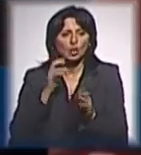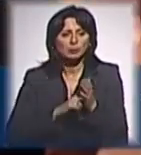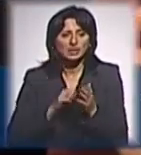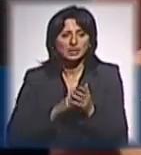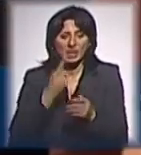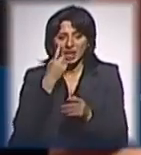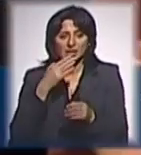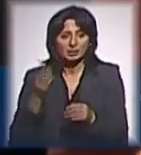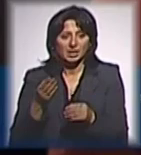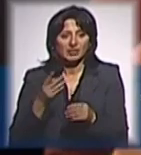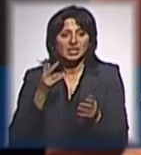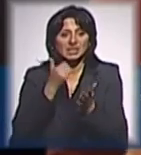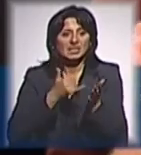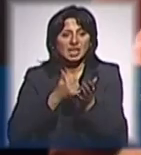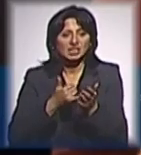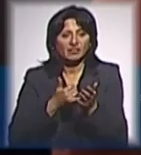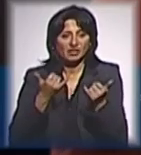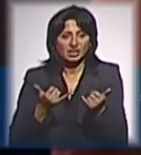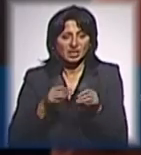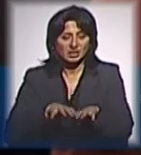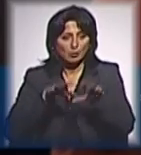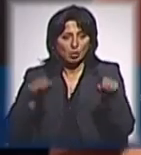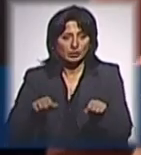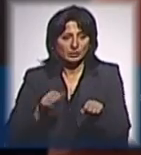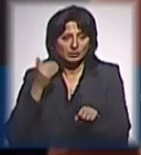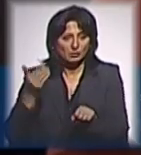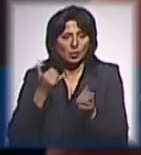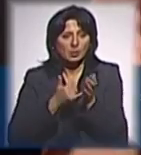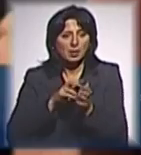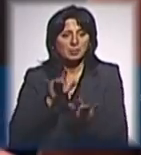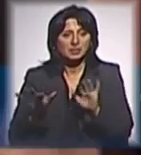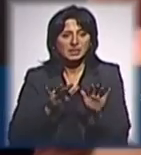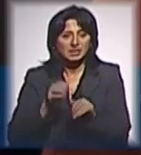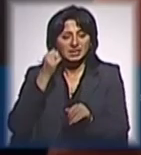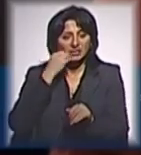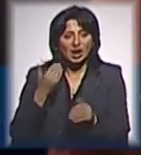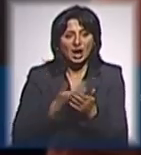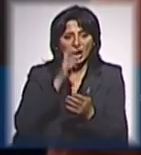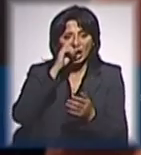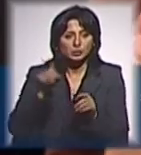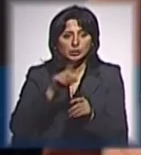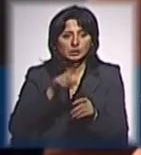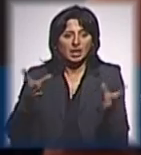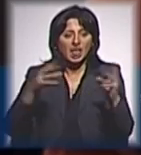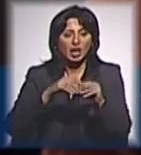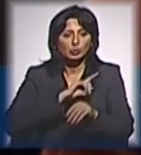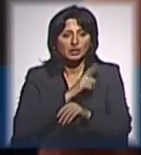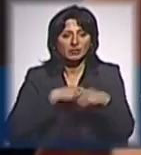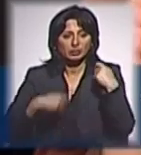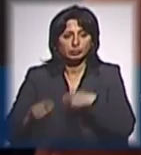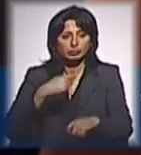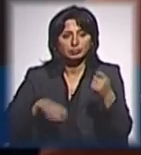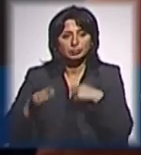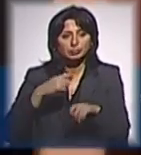მიზეზით. ერთის მხრივ, საწვავი დღესაც არის მონოპოლისტური ბიზნესი და ამ საწვავს უკვე ძველი და ახალი ხელისუფლების წარმომადგენლები ერთობლივი ძალებით